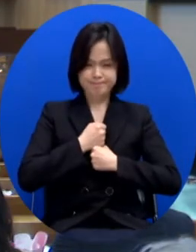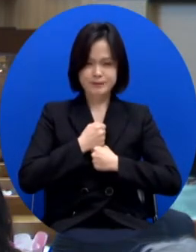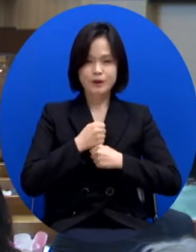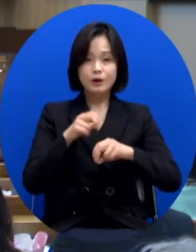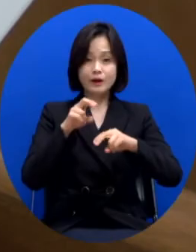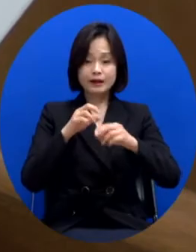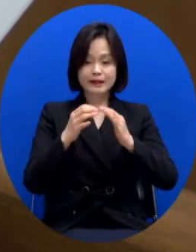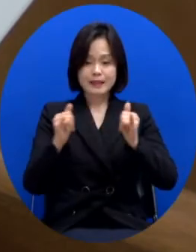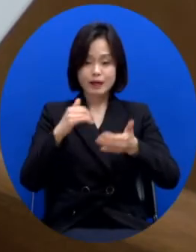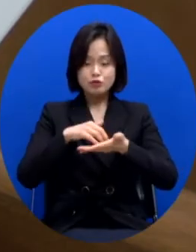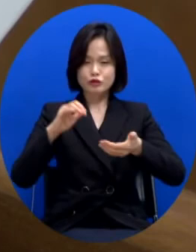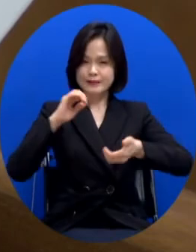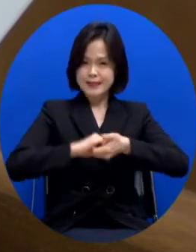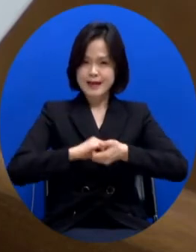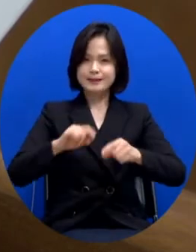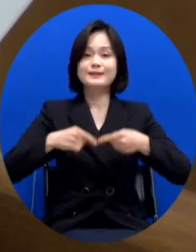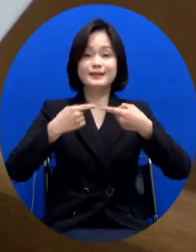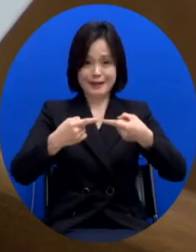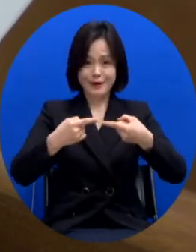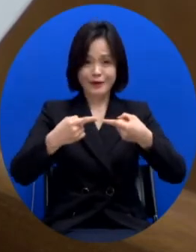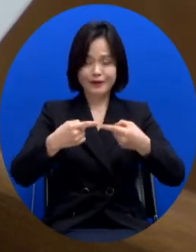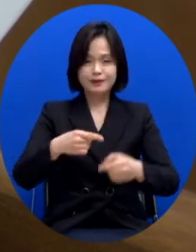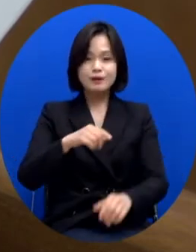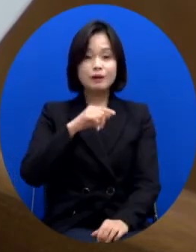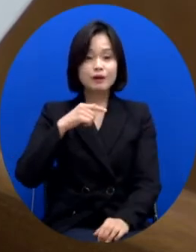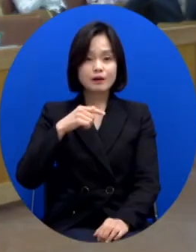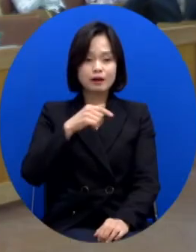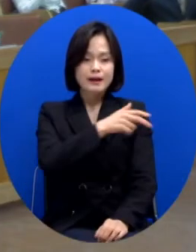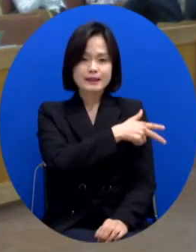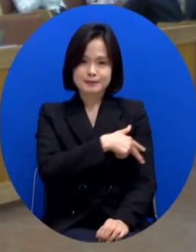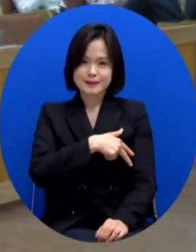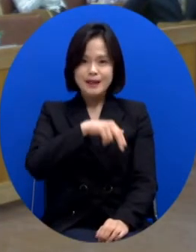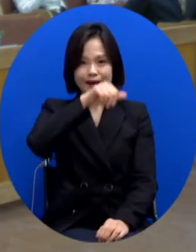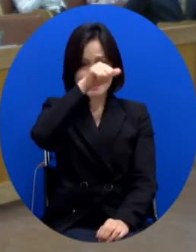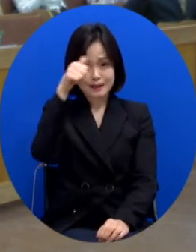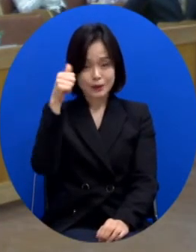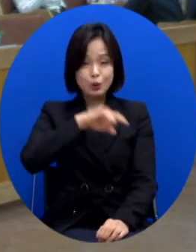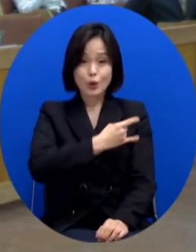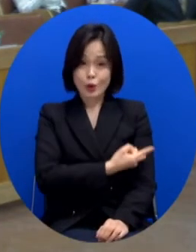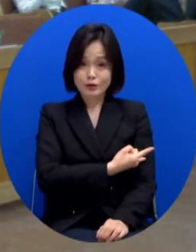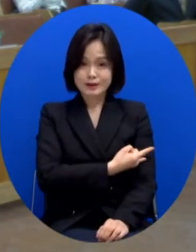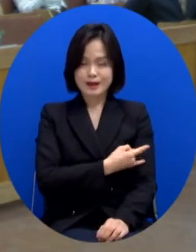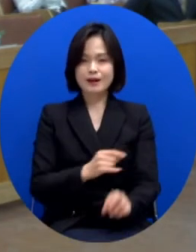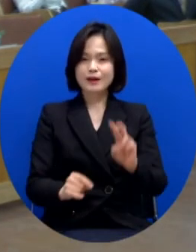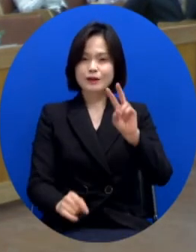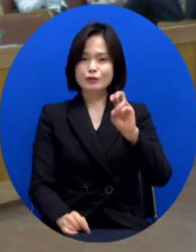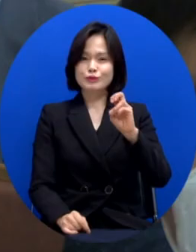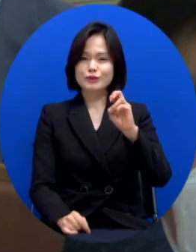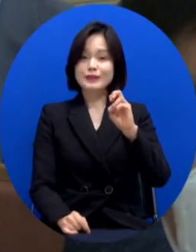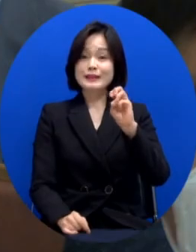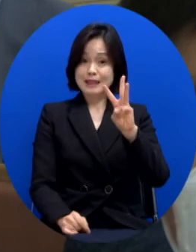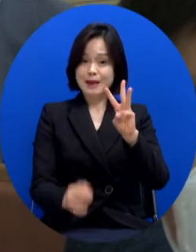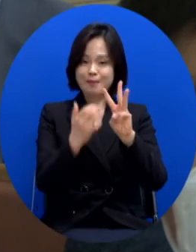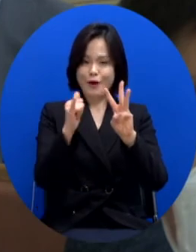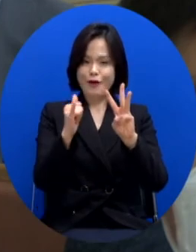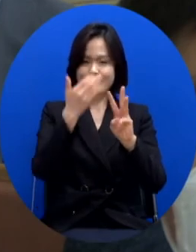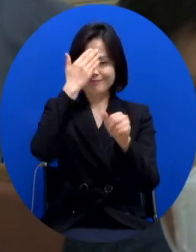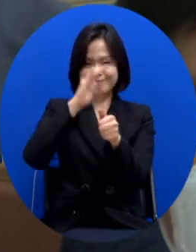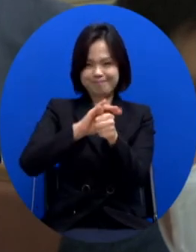포함해 집사 권사 등 직분자 20 3 용이 새롭게 점촌 시민교육의 항존직 으로 임명 되십니다